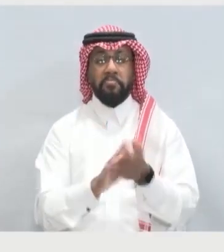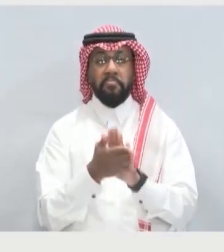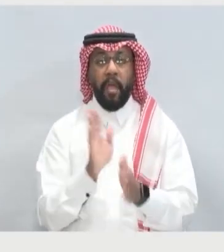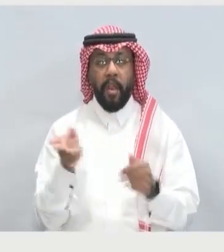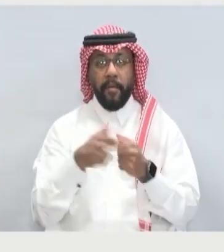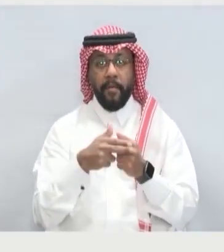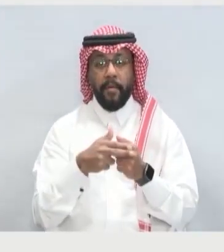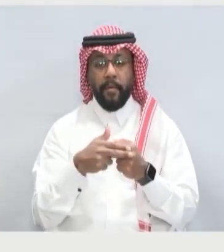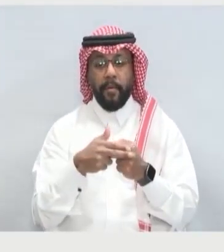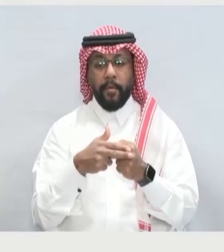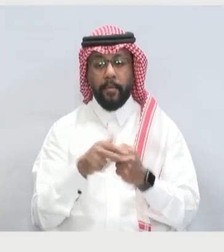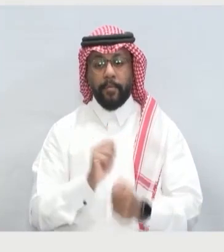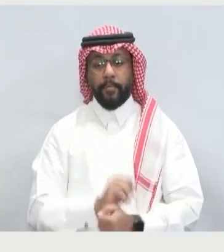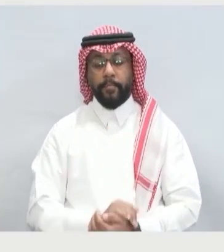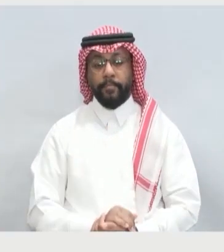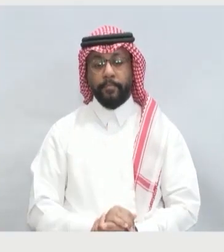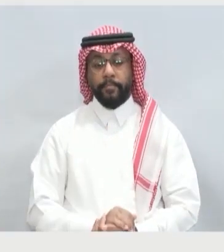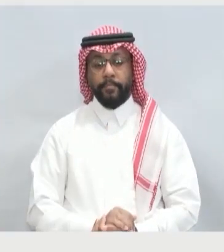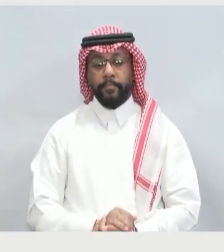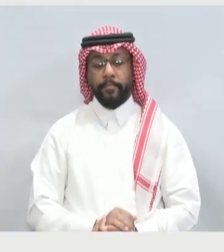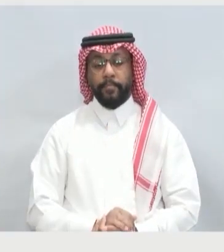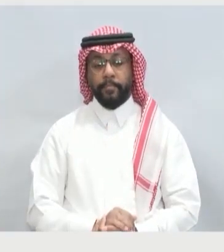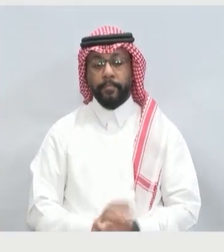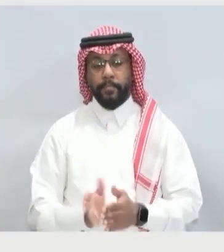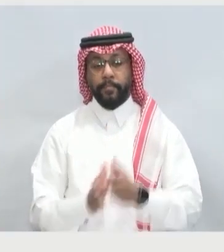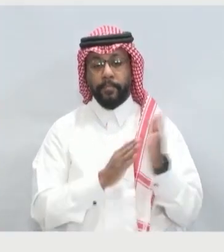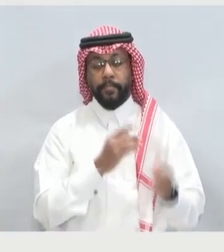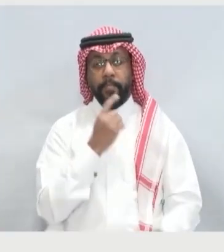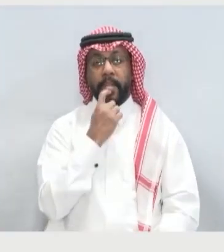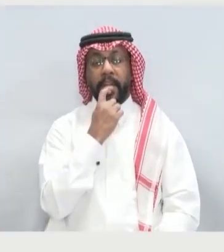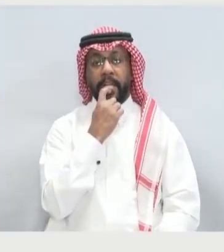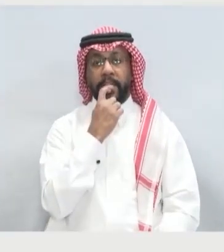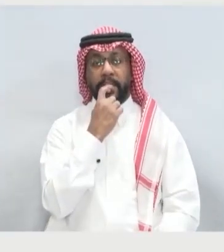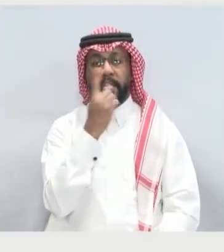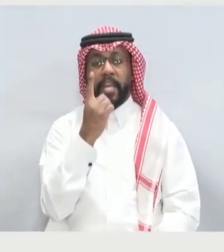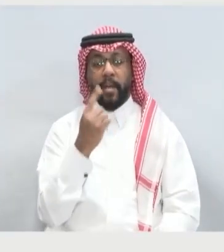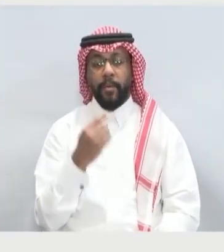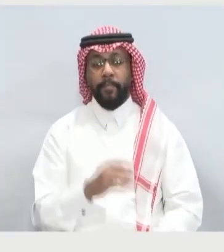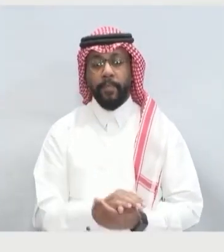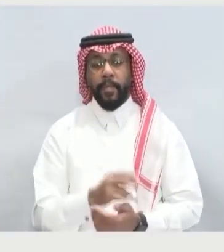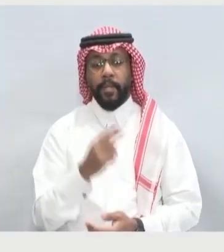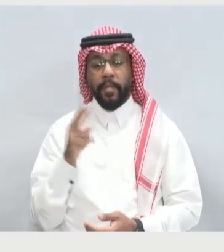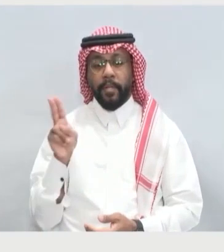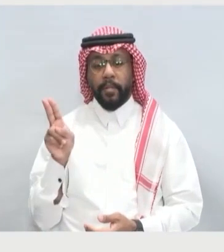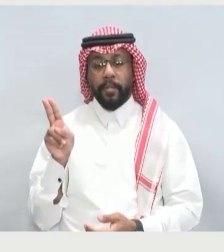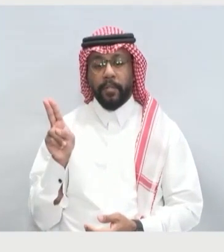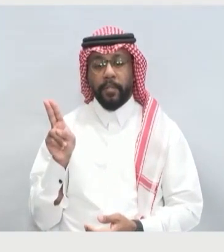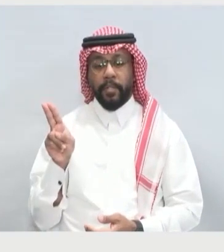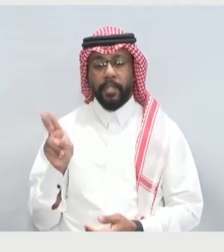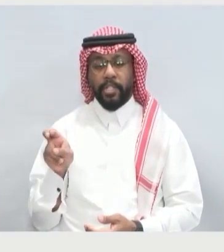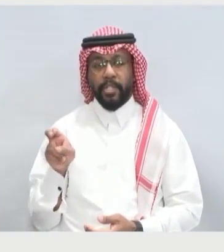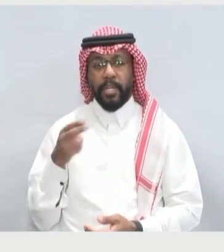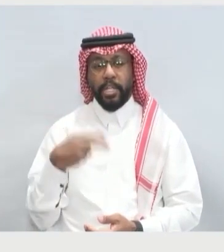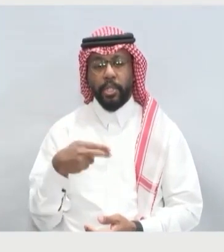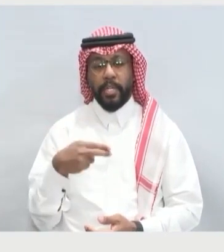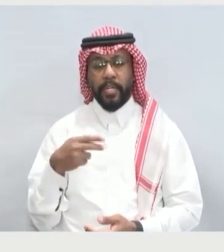تم استحقاقه في العام 20 اكس واحد بلغ اجمالي الاصول